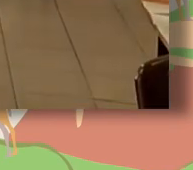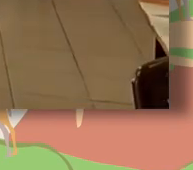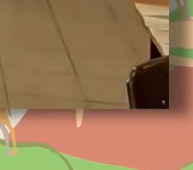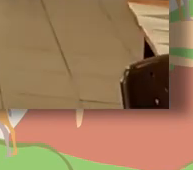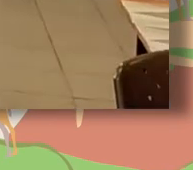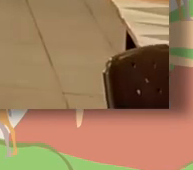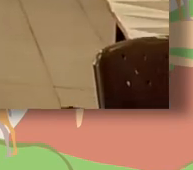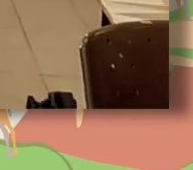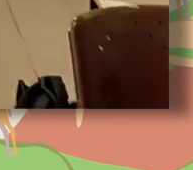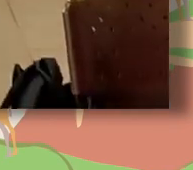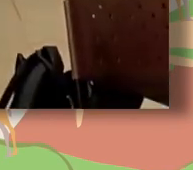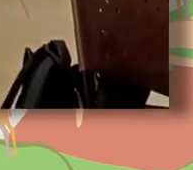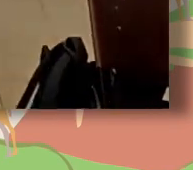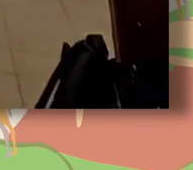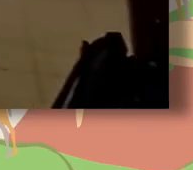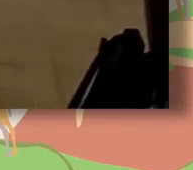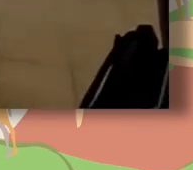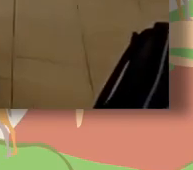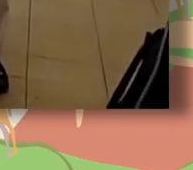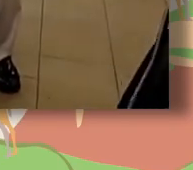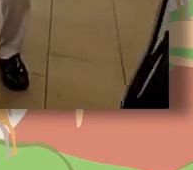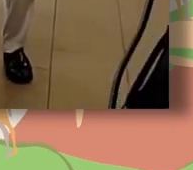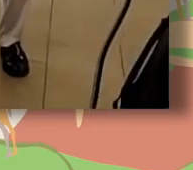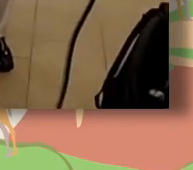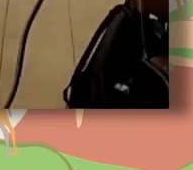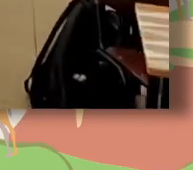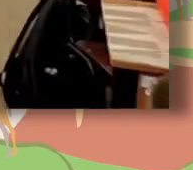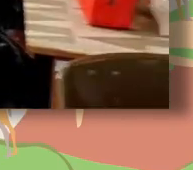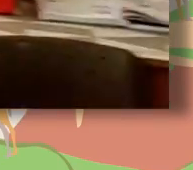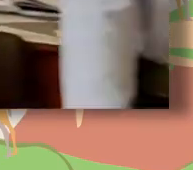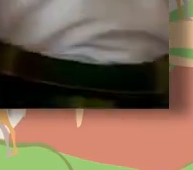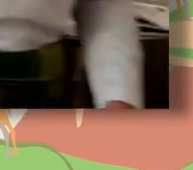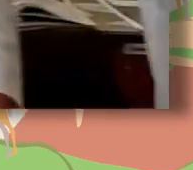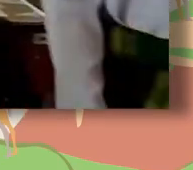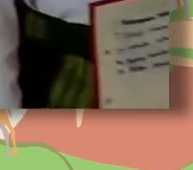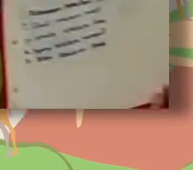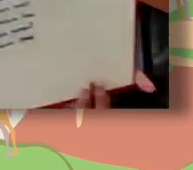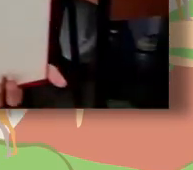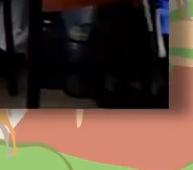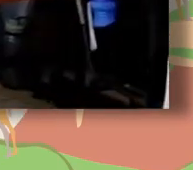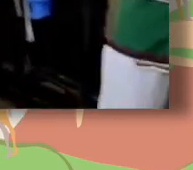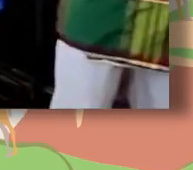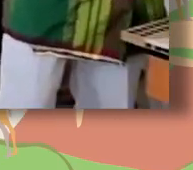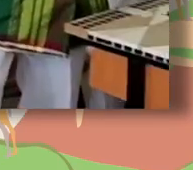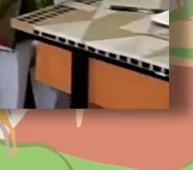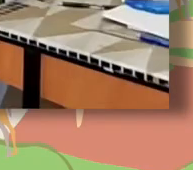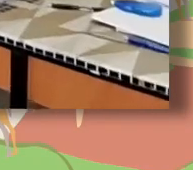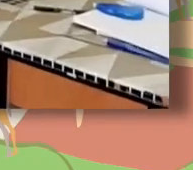kesempatan yang masih berikutnya kita akan